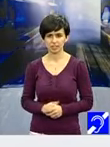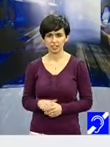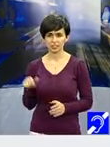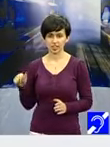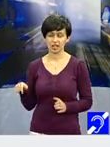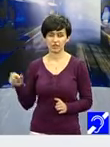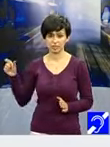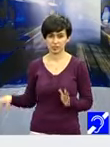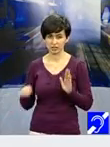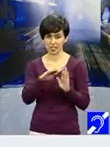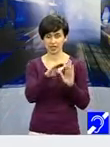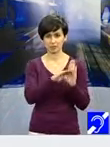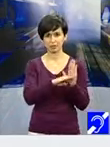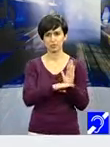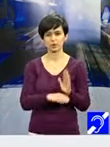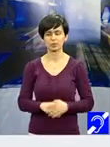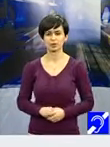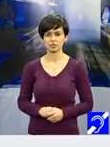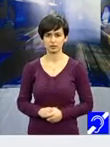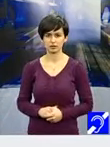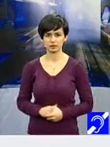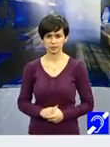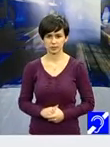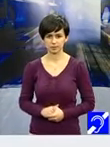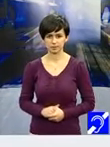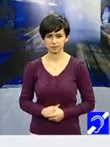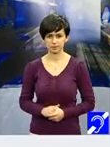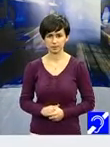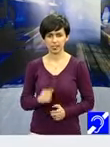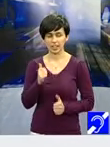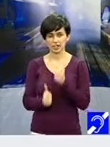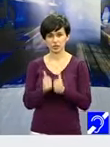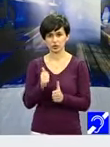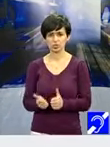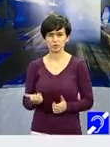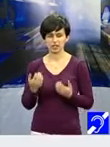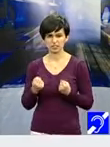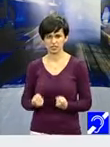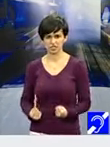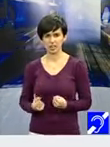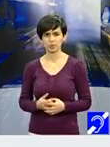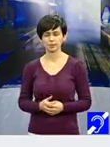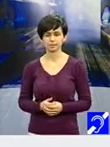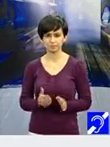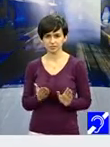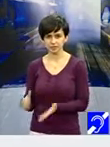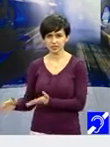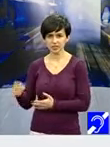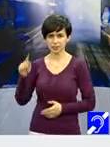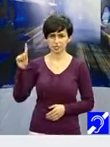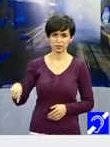el a fost pe partea de soft. Și concursul a fost greu, Am început în februarie, cum au zis